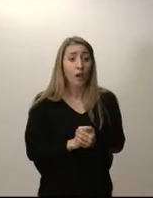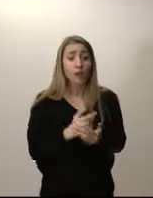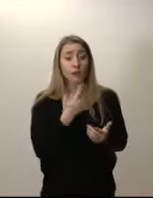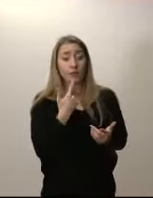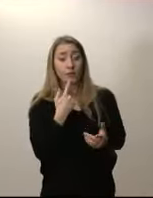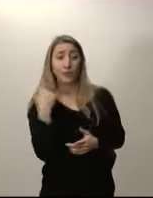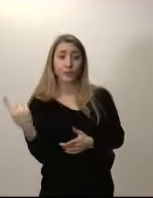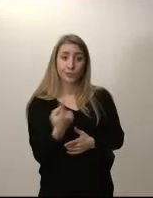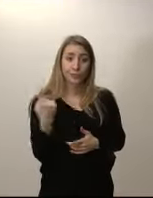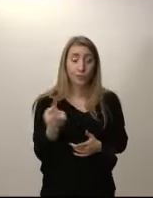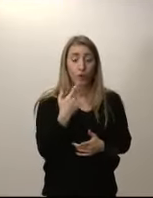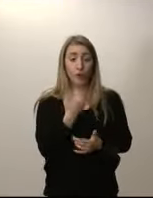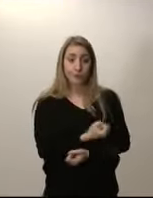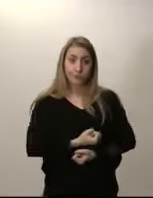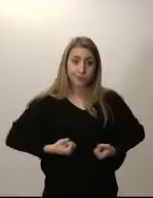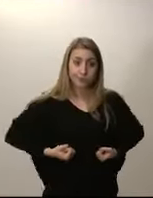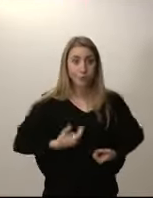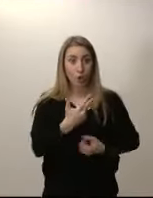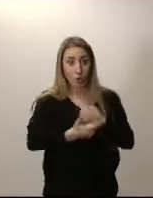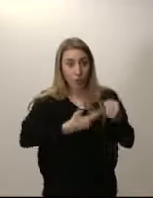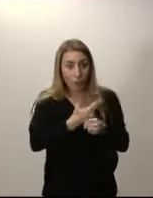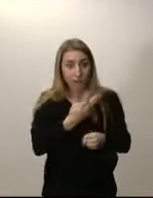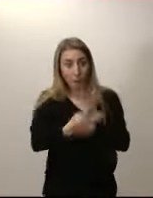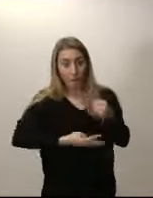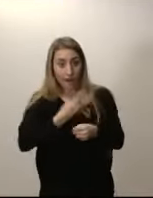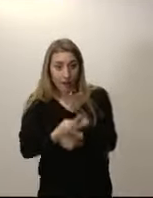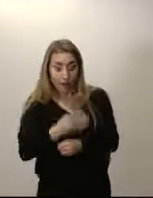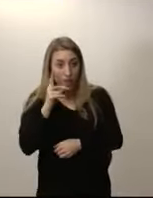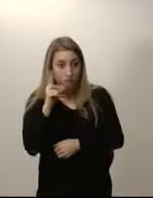Après s'être serré la ceinture pendant 3 ou 4 ans, il est normal de relâcher